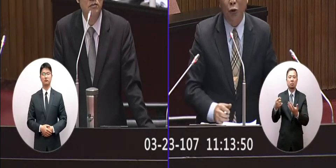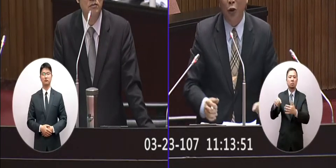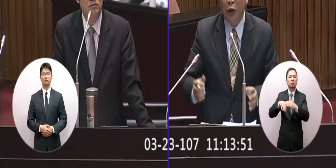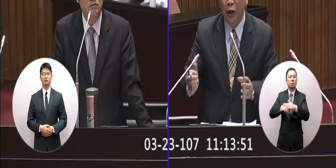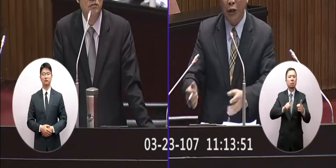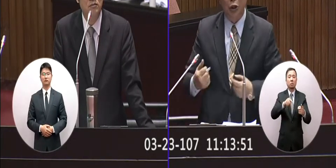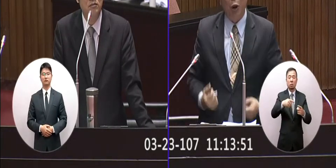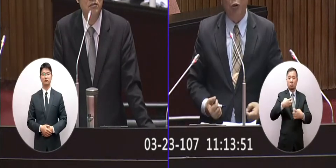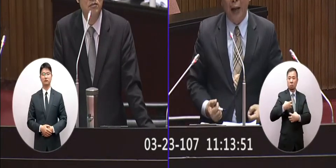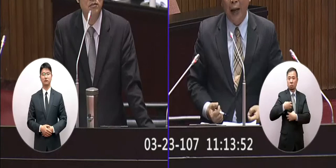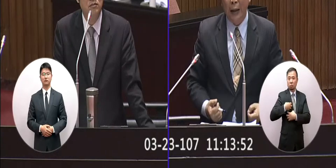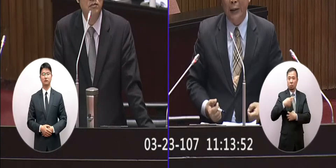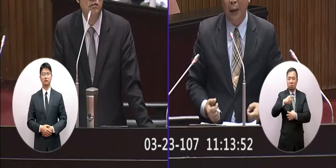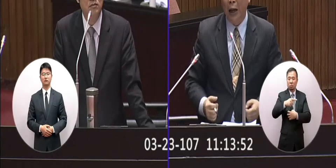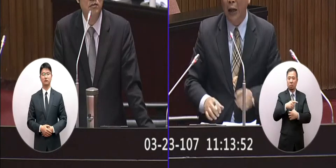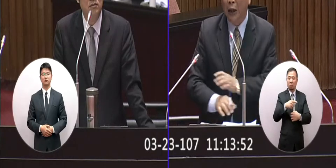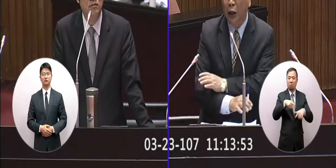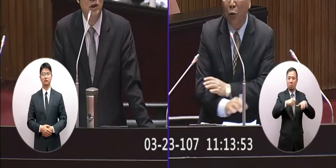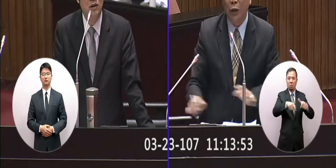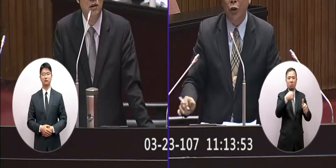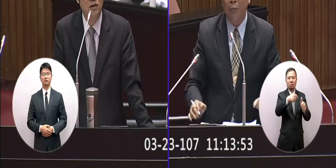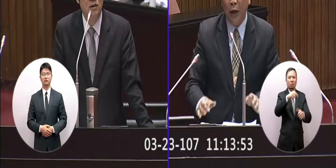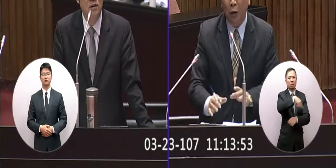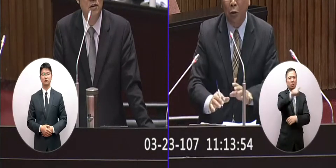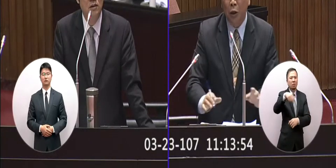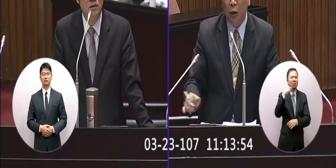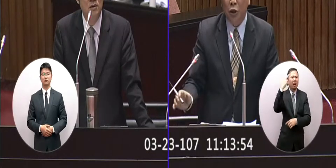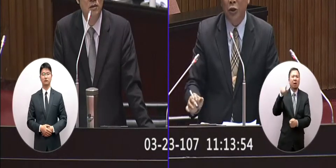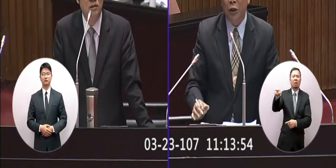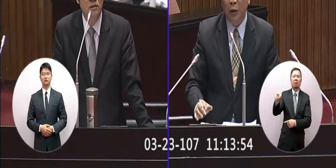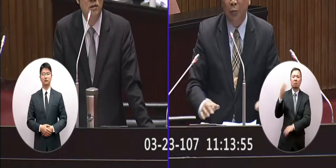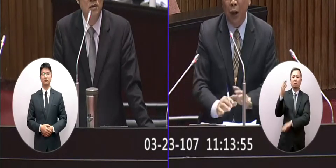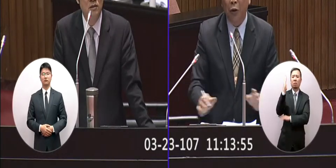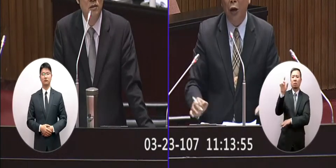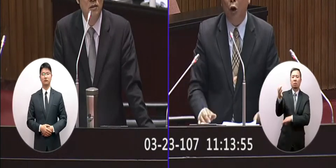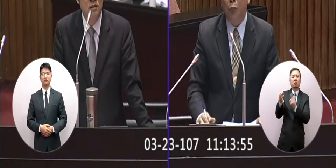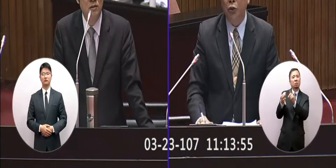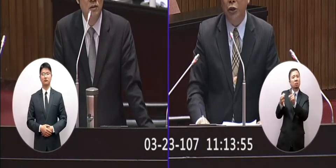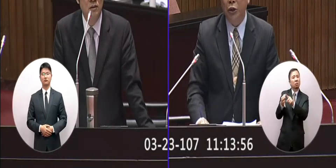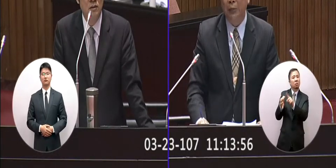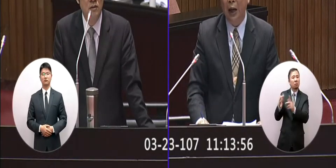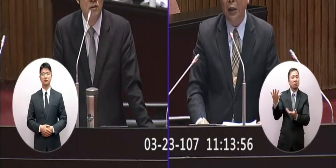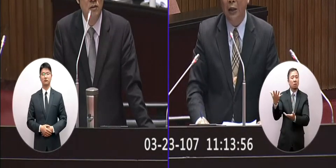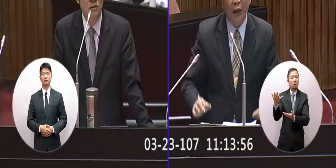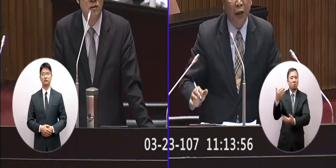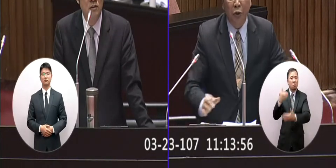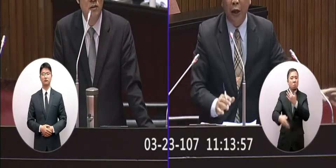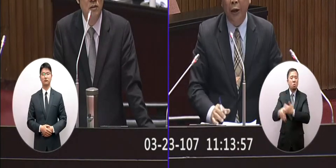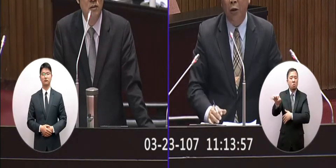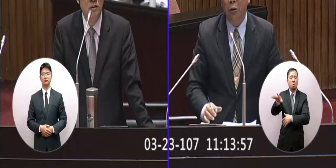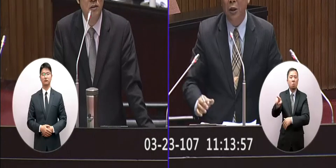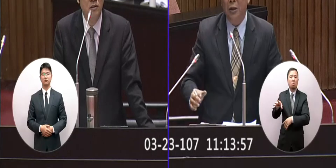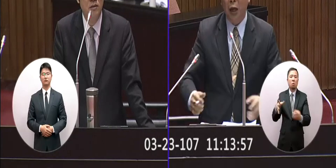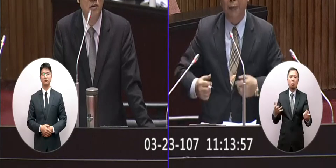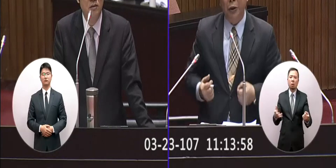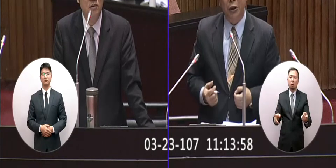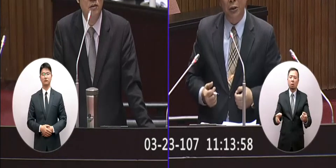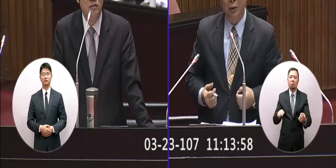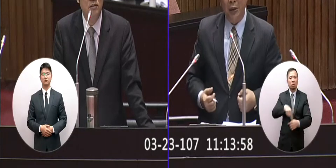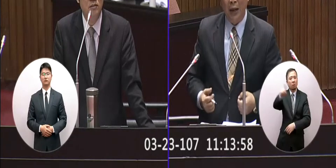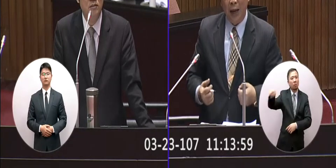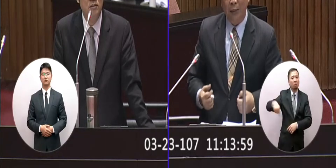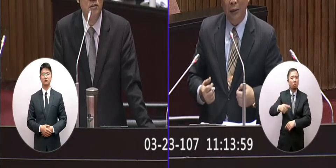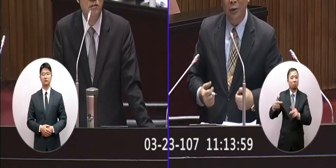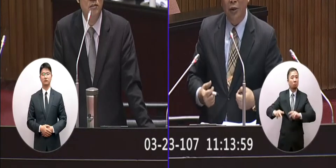工教感到说你只抓我们来砍杀嘛，你完全没有就是没有要同步实施嘛，那你有前后，这个